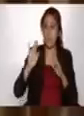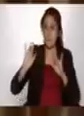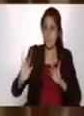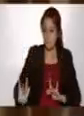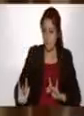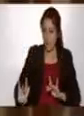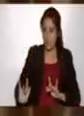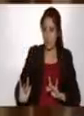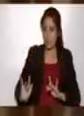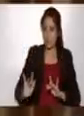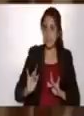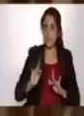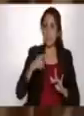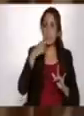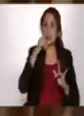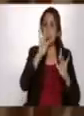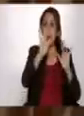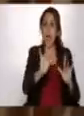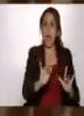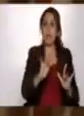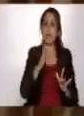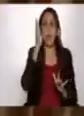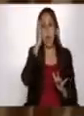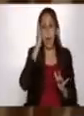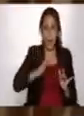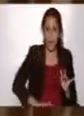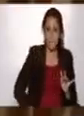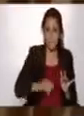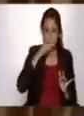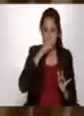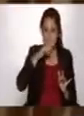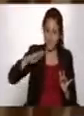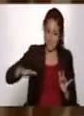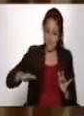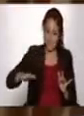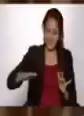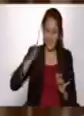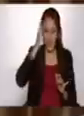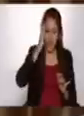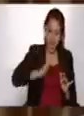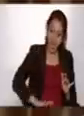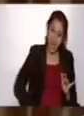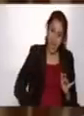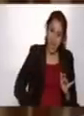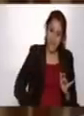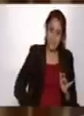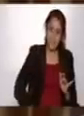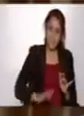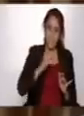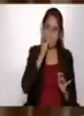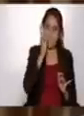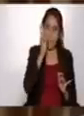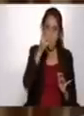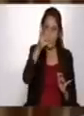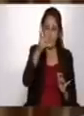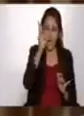ما عادتش جنب عيالي، راحت قعدت جنبه. ونايمه على رجله وهي بتاكل، يعني بتاكل وهي نايمه على رجله. قعدت اتغدت معانا ولعبت